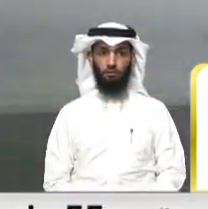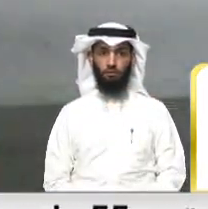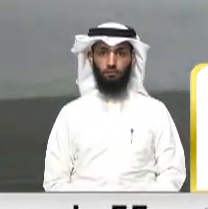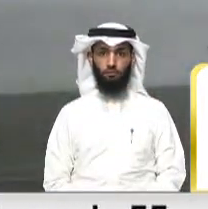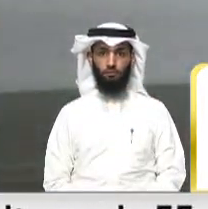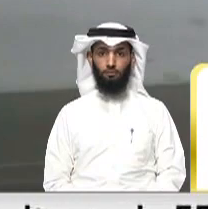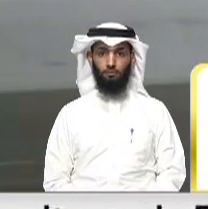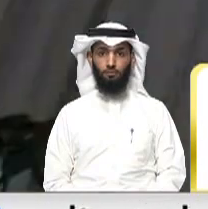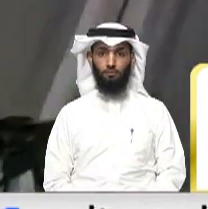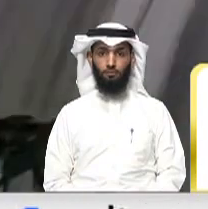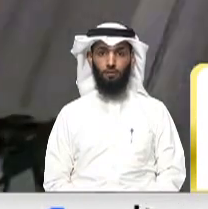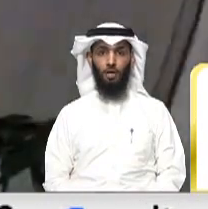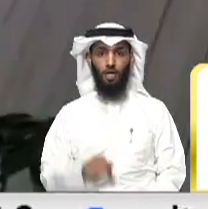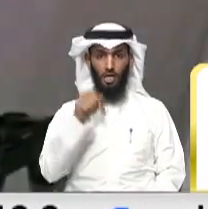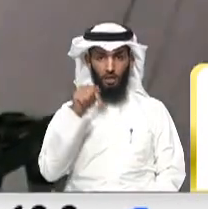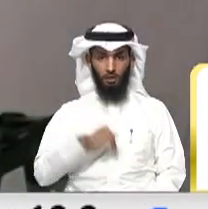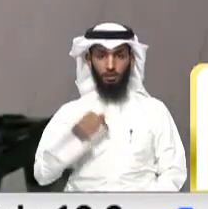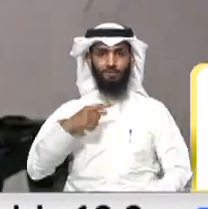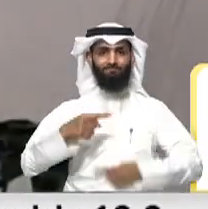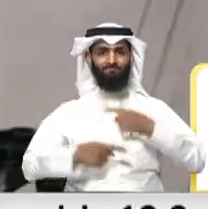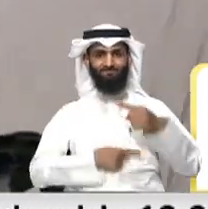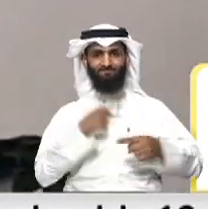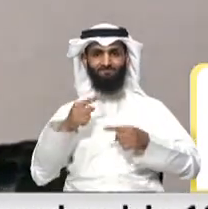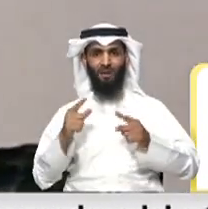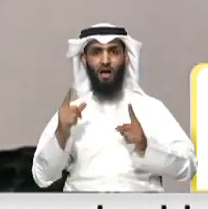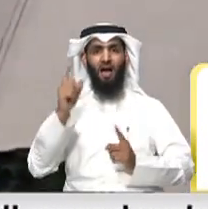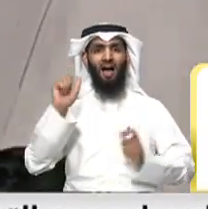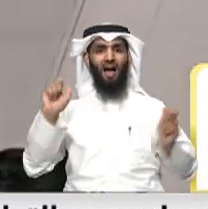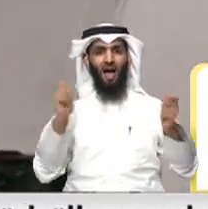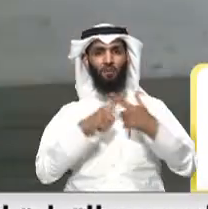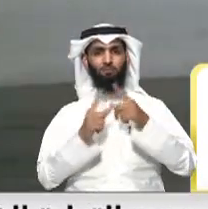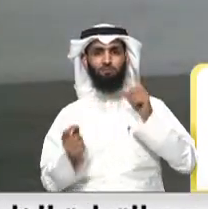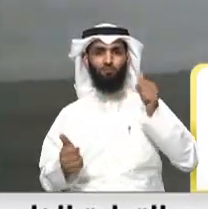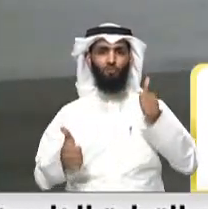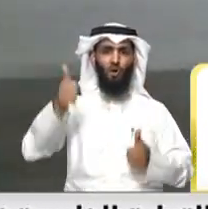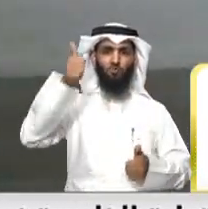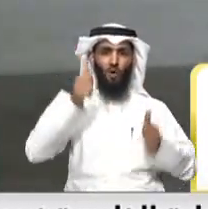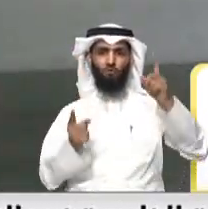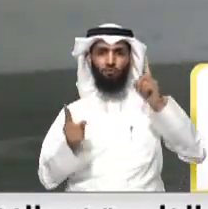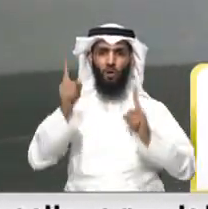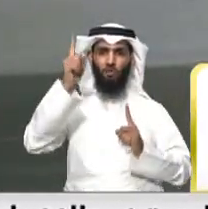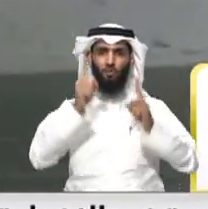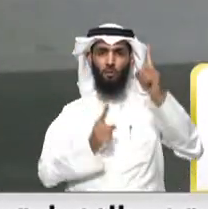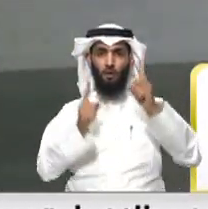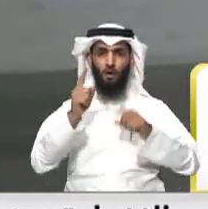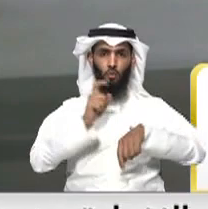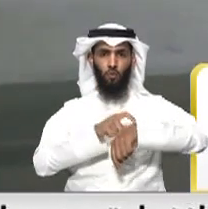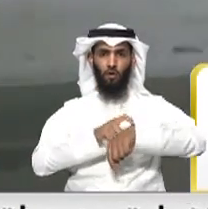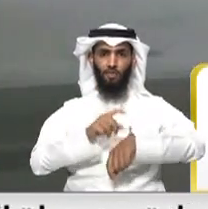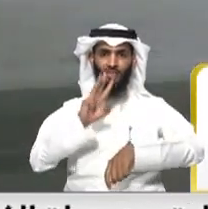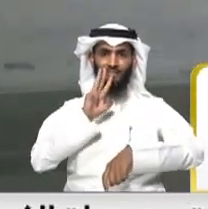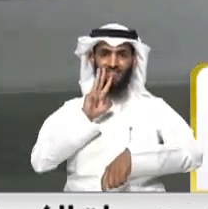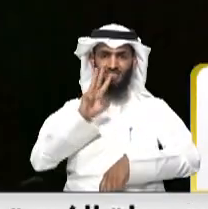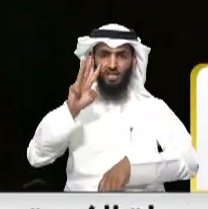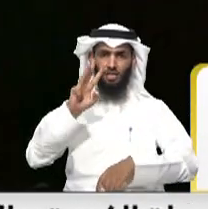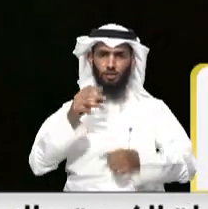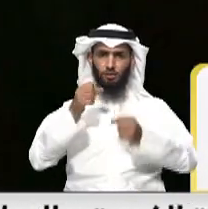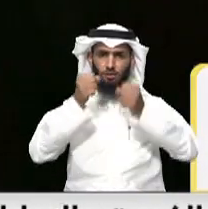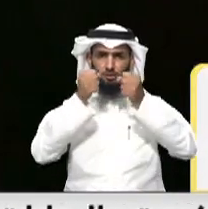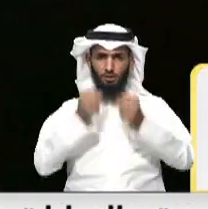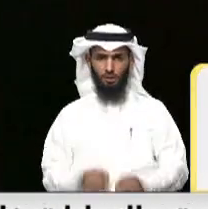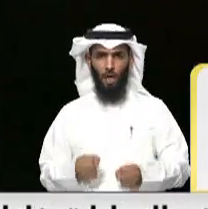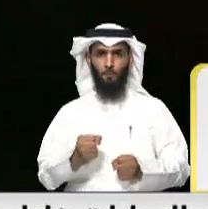الروسيه الهجمات المتبادله تتكثف والحرب تتعقد ثلاثه اعوام مرهقه احرزت خلالهم القوات